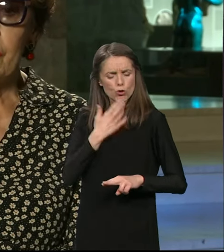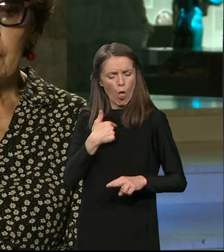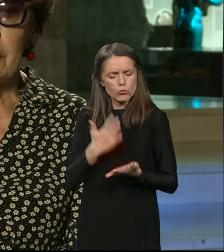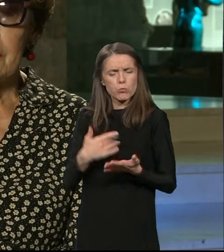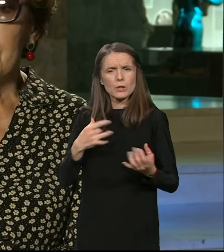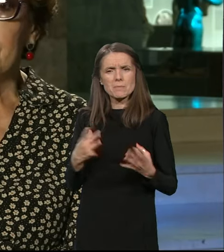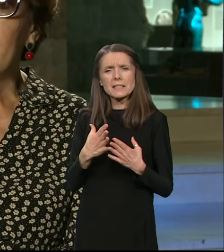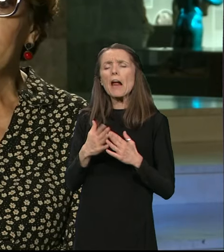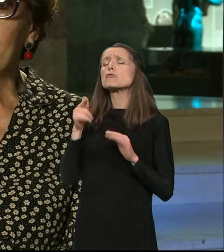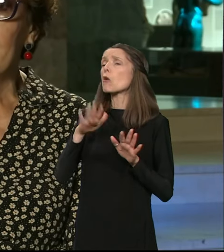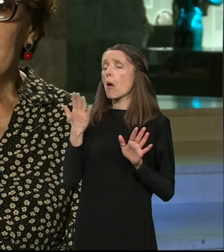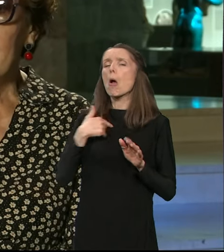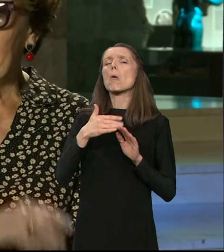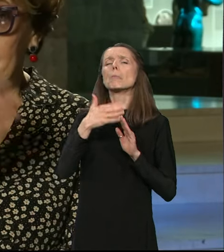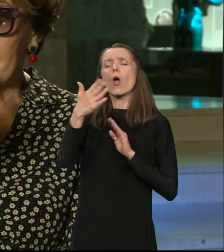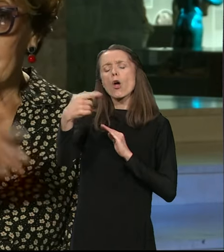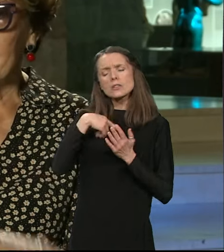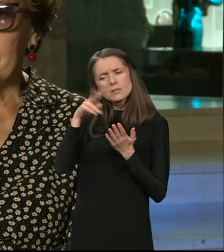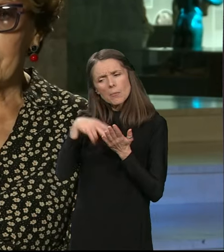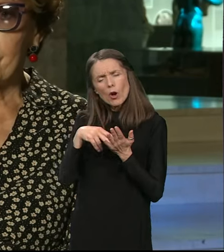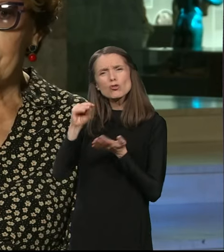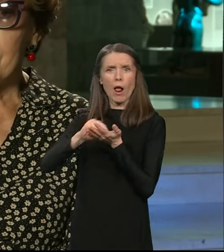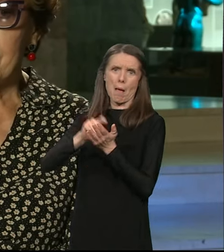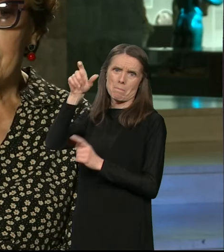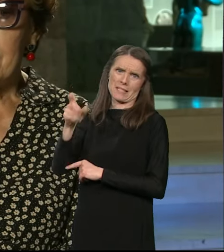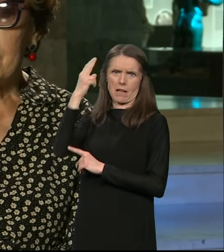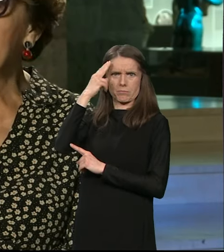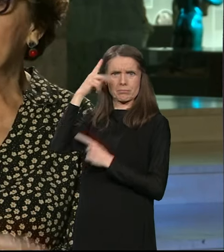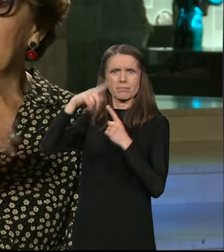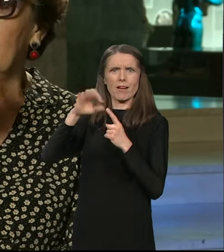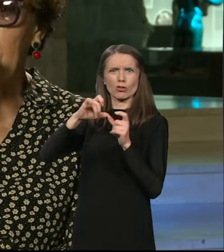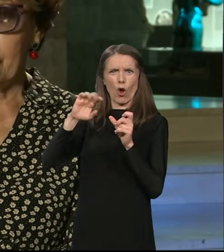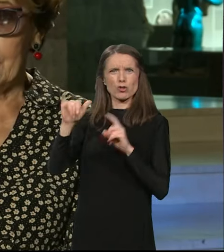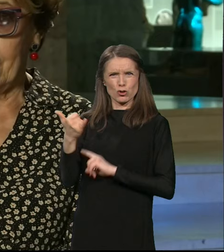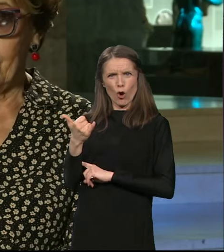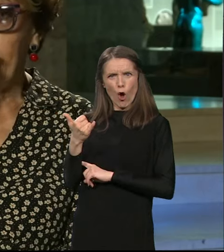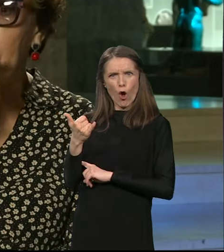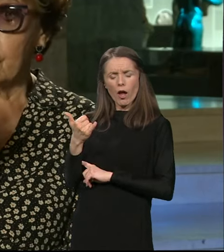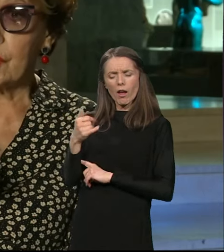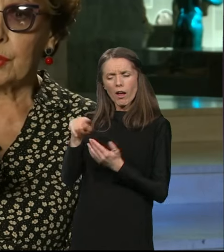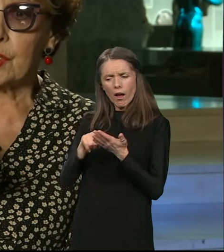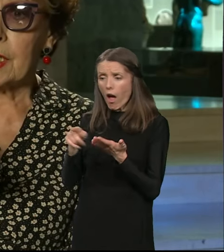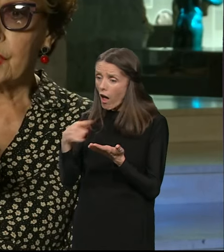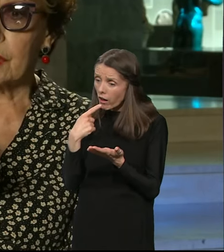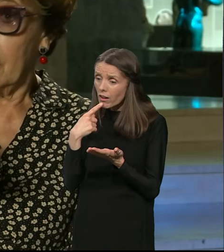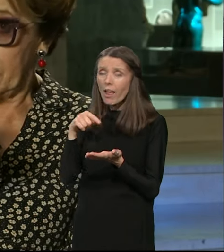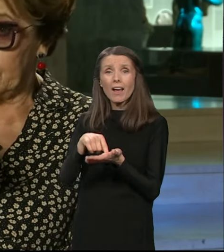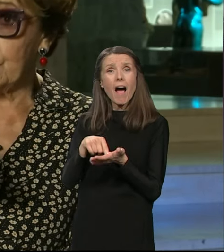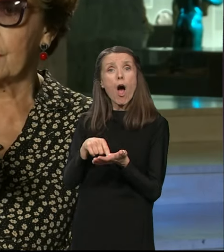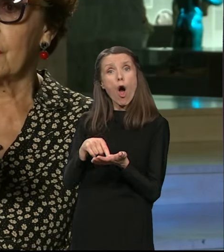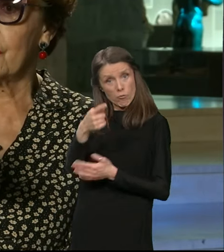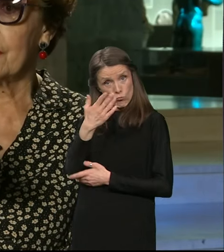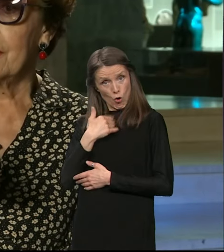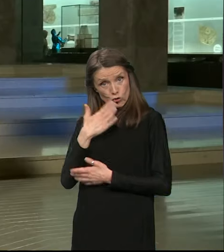godina pročitala da je Tolstoj, ima jedna rečenica, isto tako u nekom dijalogu rekao, hoćeš da budeš srećan? Pa